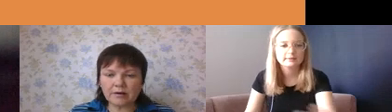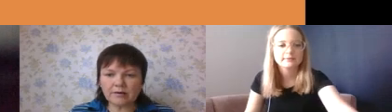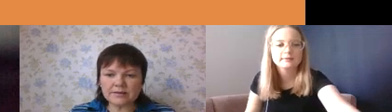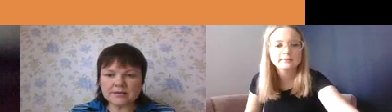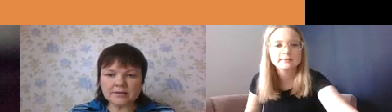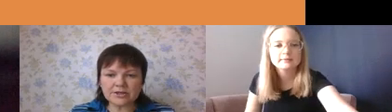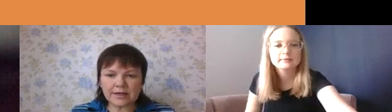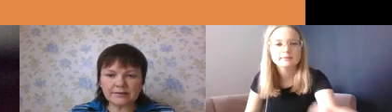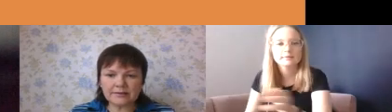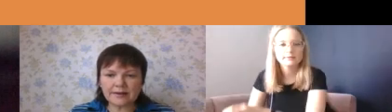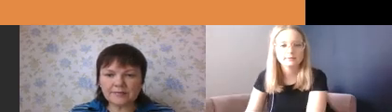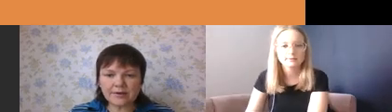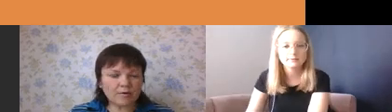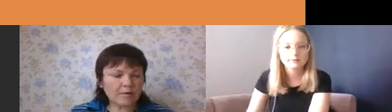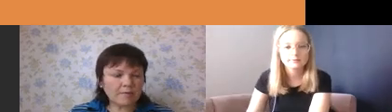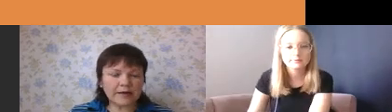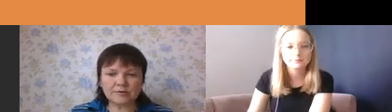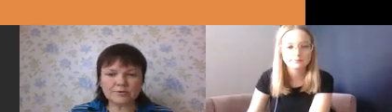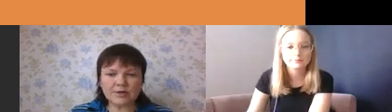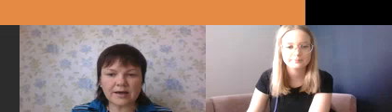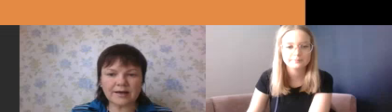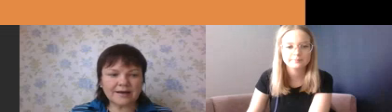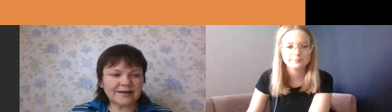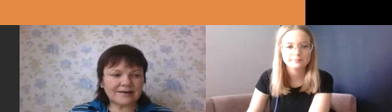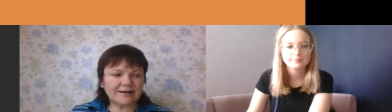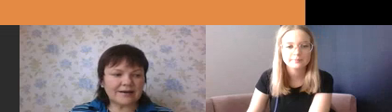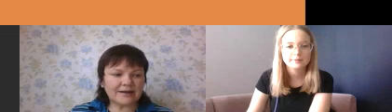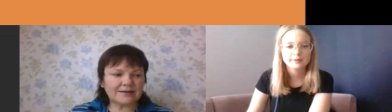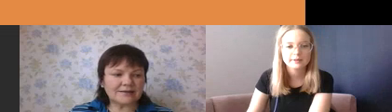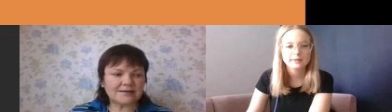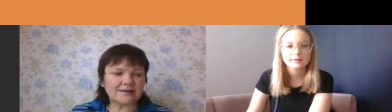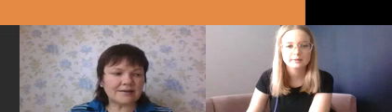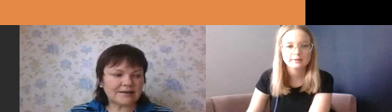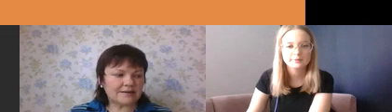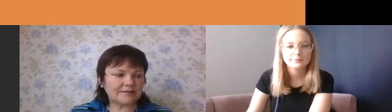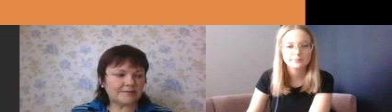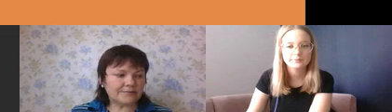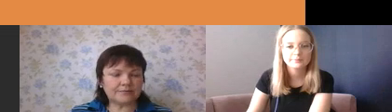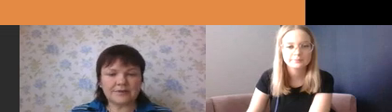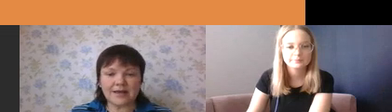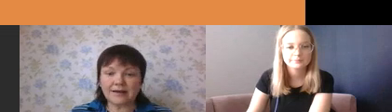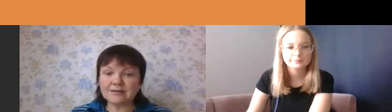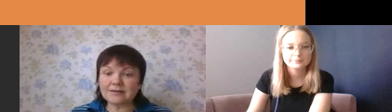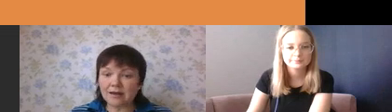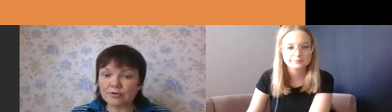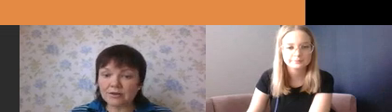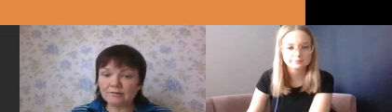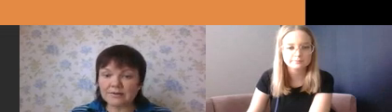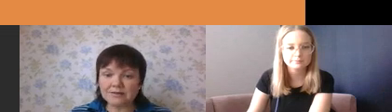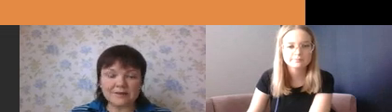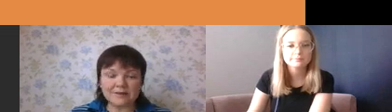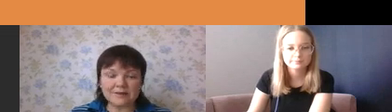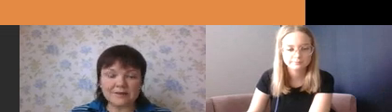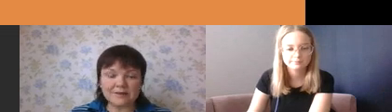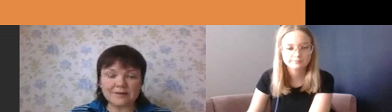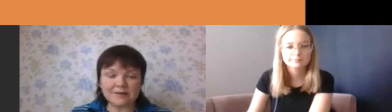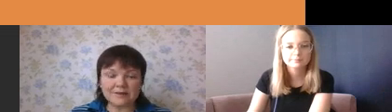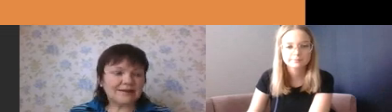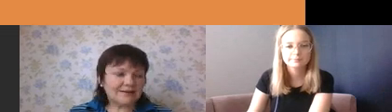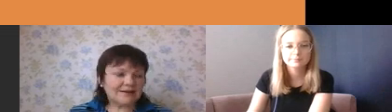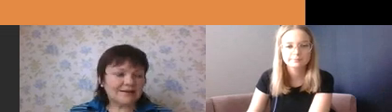võib panna ka siia chatti oma märkuse, näiteks ise ennast iseloomustada, miks